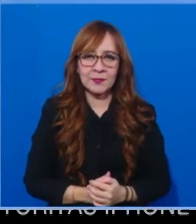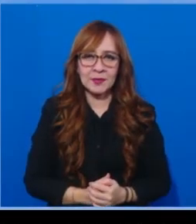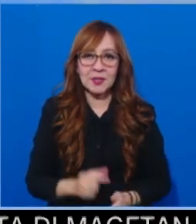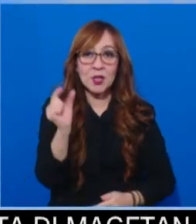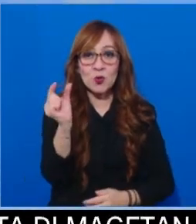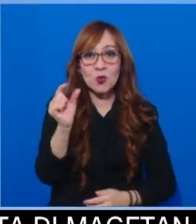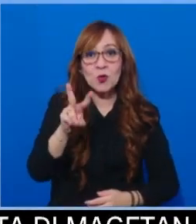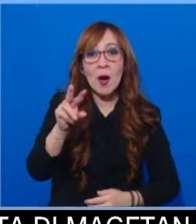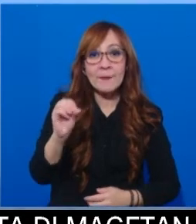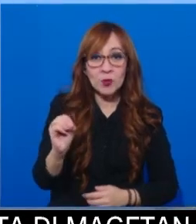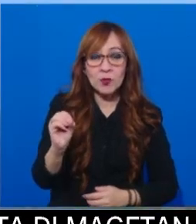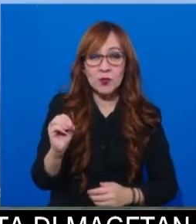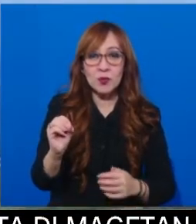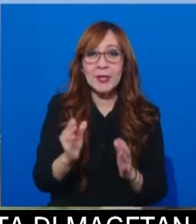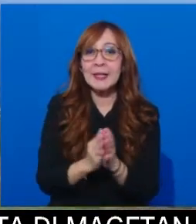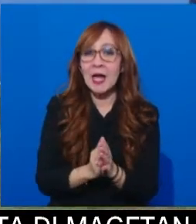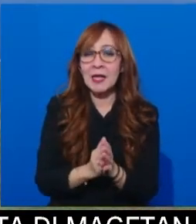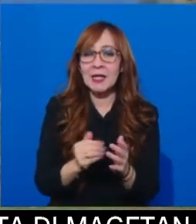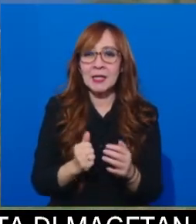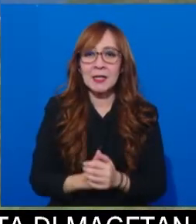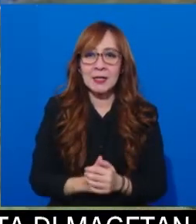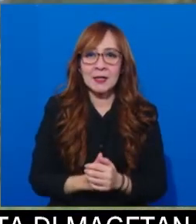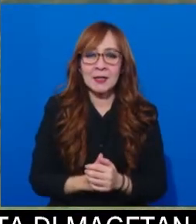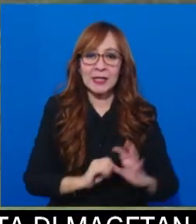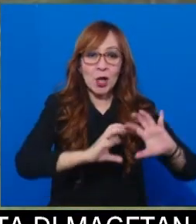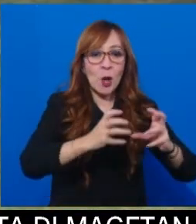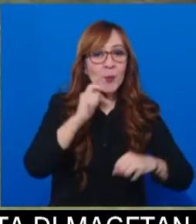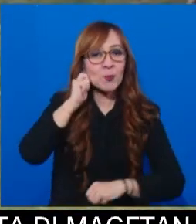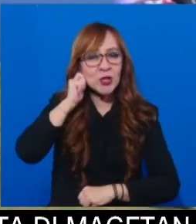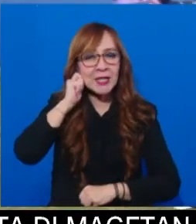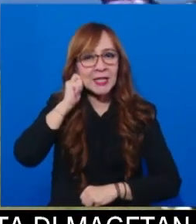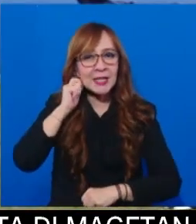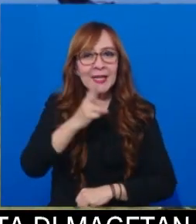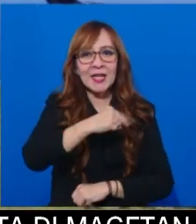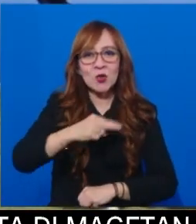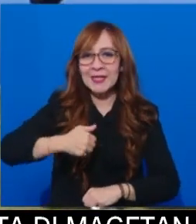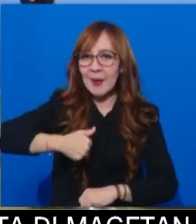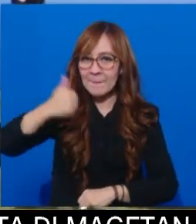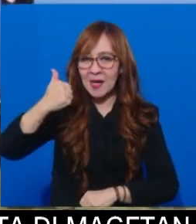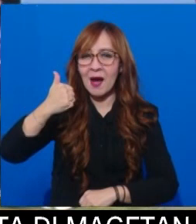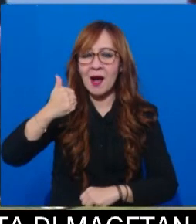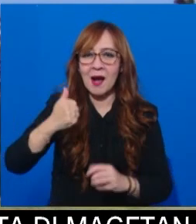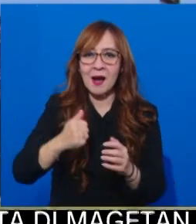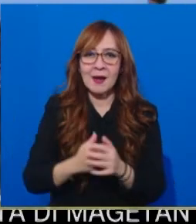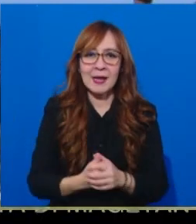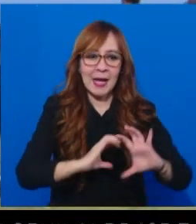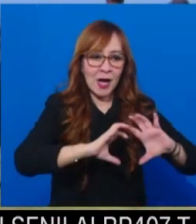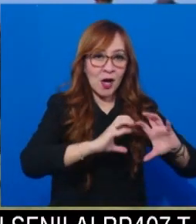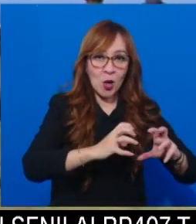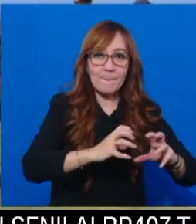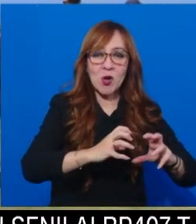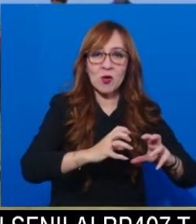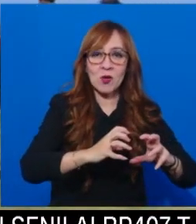dan overall putri, atlet Indonesia menjadi juara pertama. Sementara di kategori overall beregu, atlet